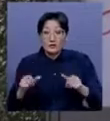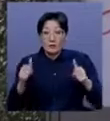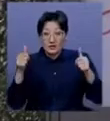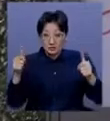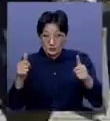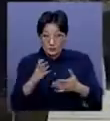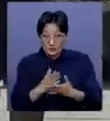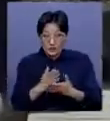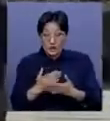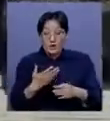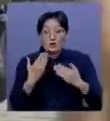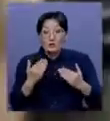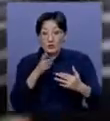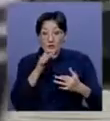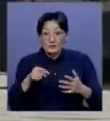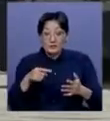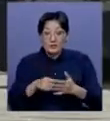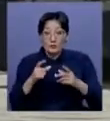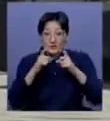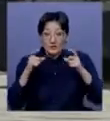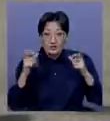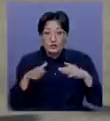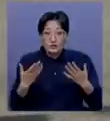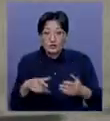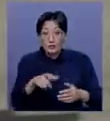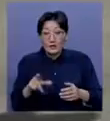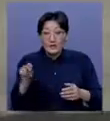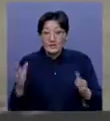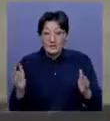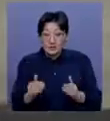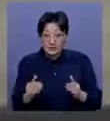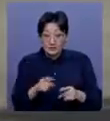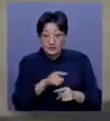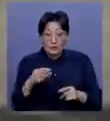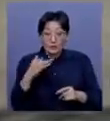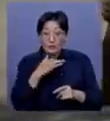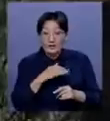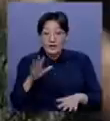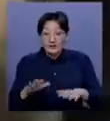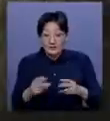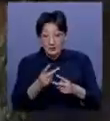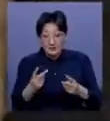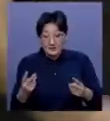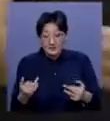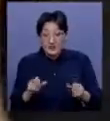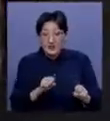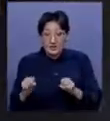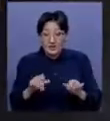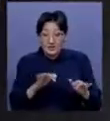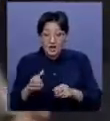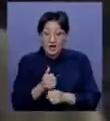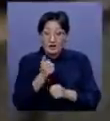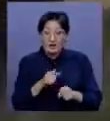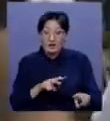билбордтарға да орнатылған. Ал соңғы кездері шаһарда бетперде кимей жүрген елдің саны азайған. Бұған дейін көпшілік немқұрайлы қараса, қазір сақтық шараларын